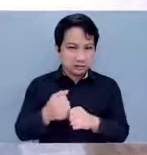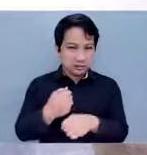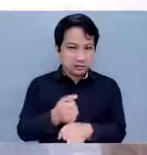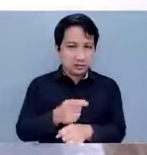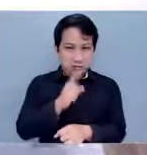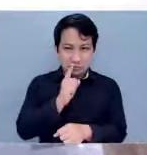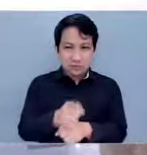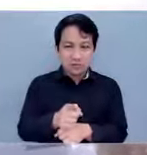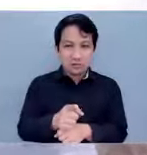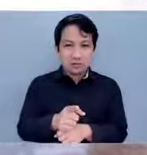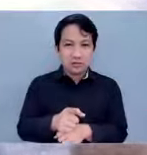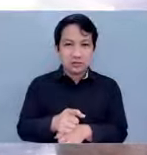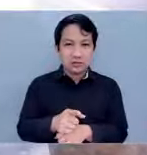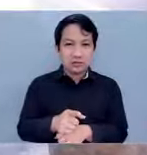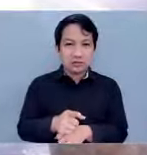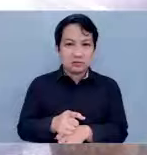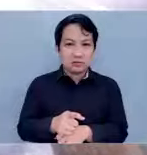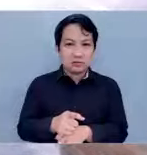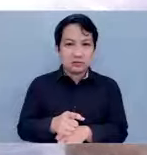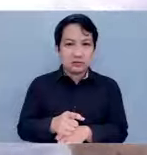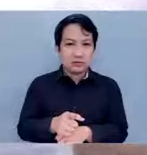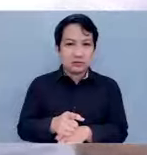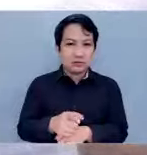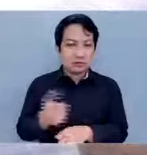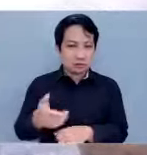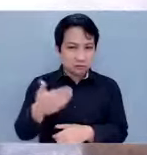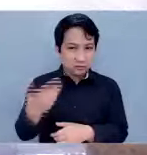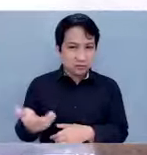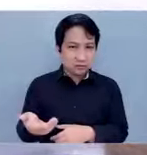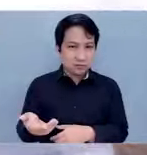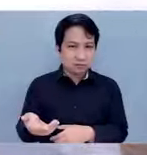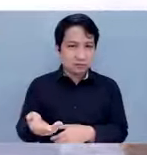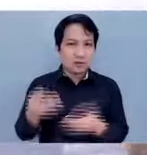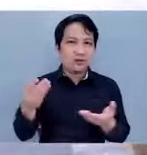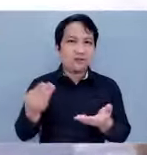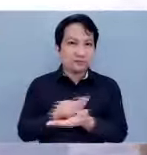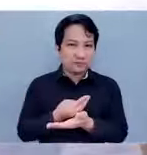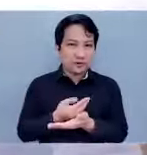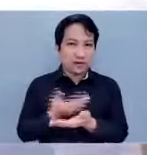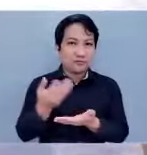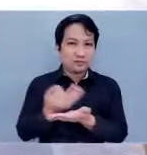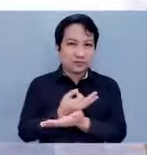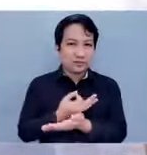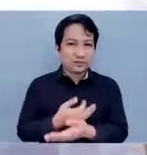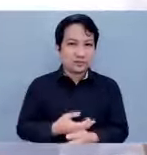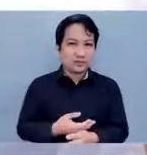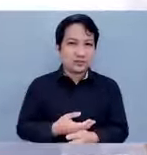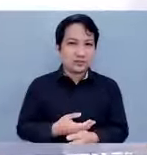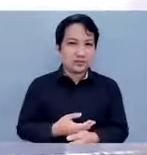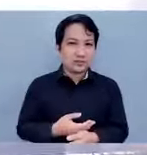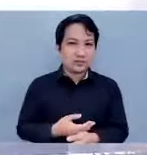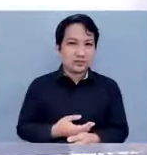na ibibigay po namin yung sa customer na freshly cooked. Pero pwede rin ng delivery. Yes po.